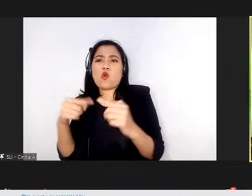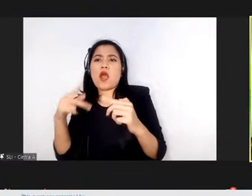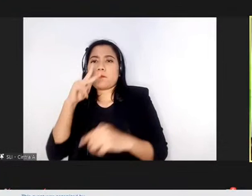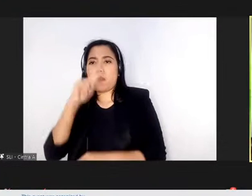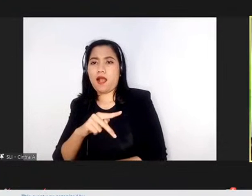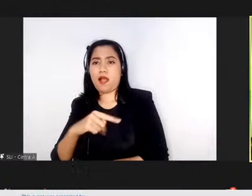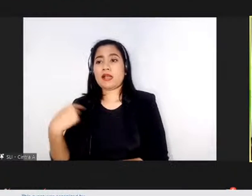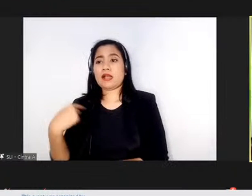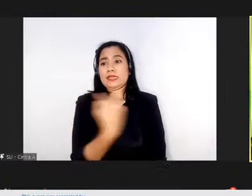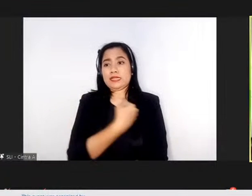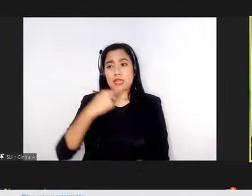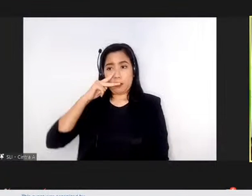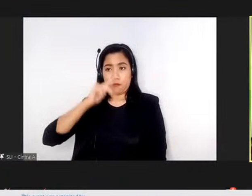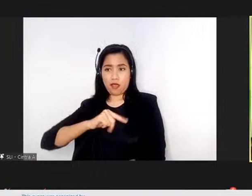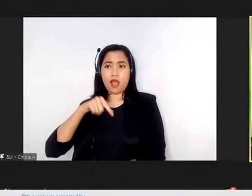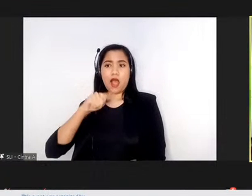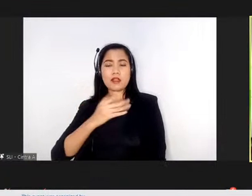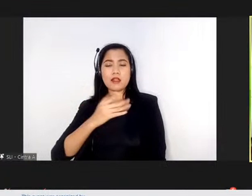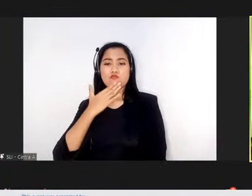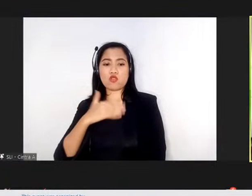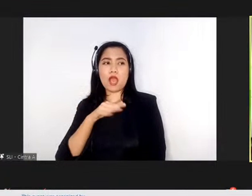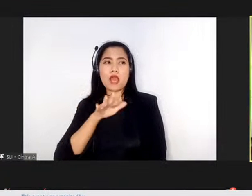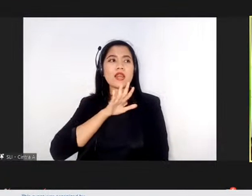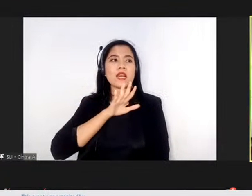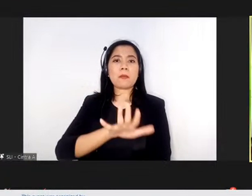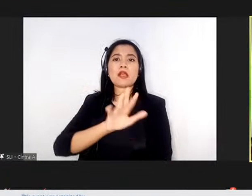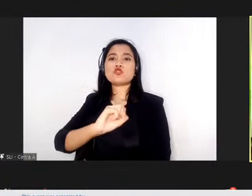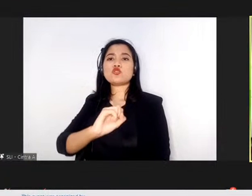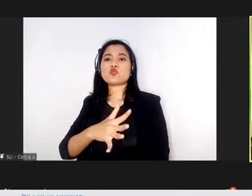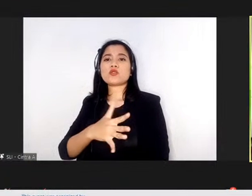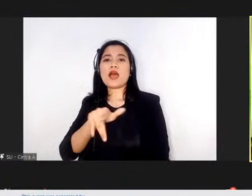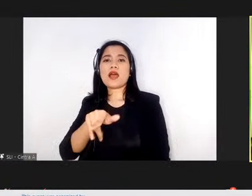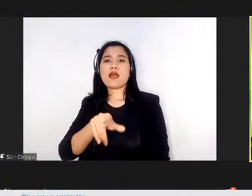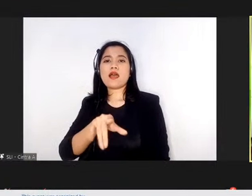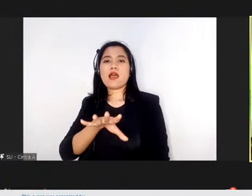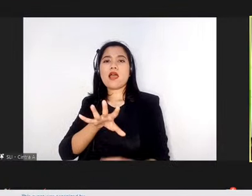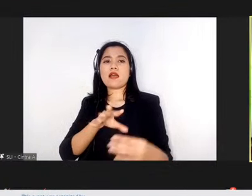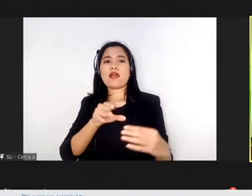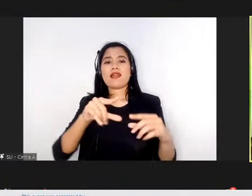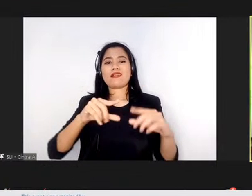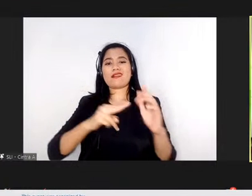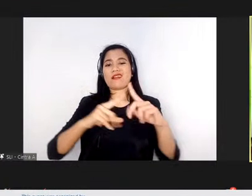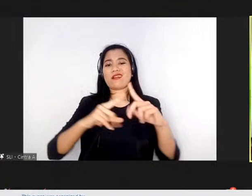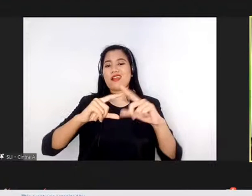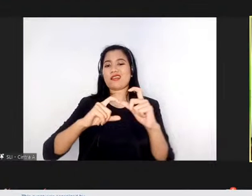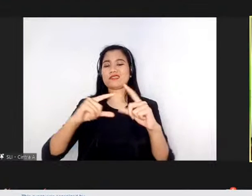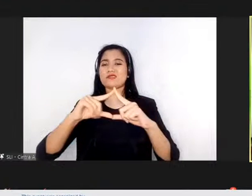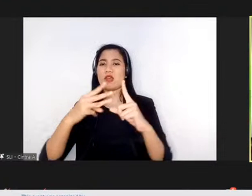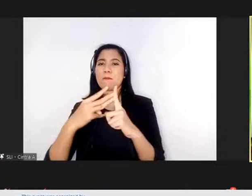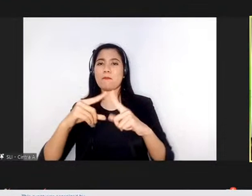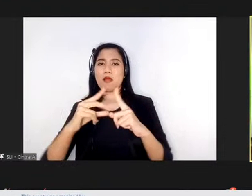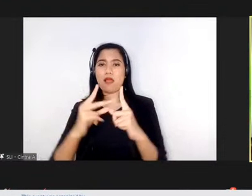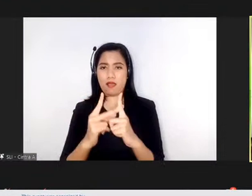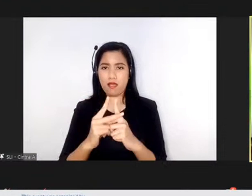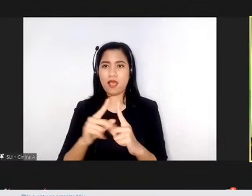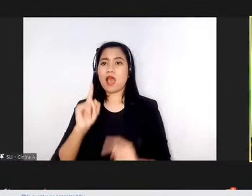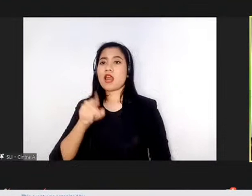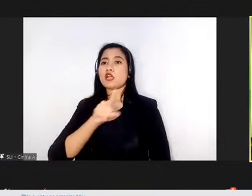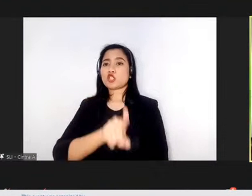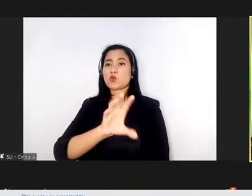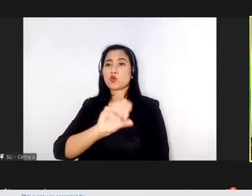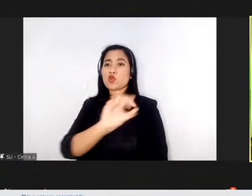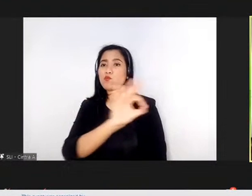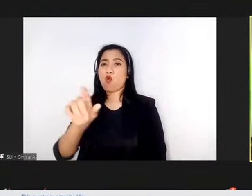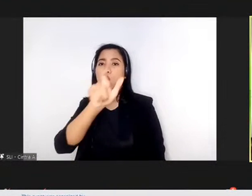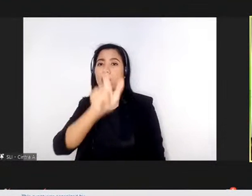Kami mempunyai sekitar 5 juta nasabah dan 10.000 orang bekerja untuk abnr secara langsung maupun